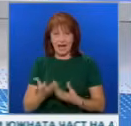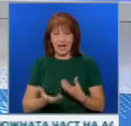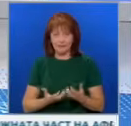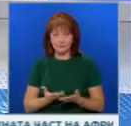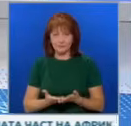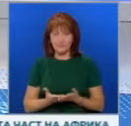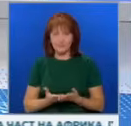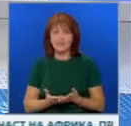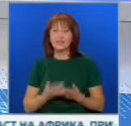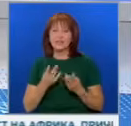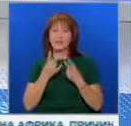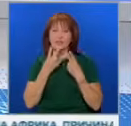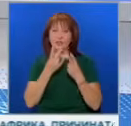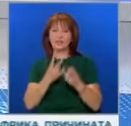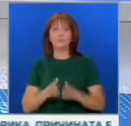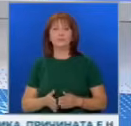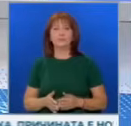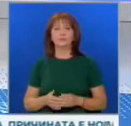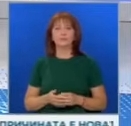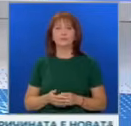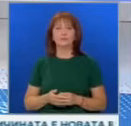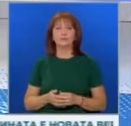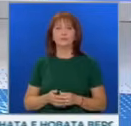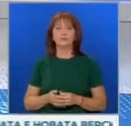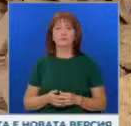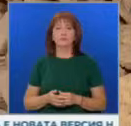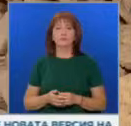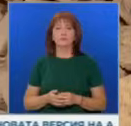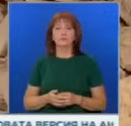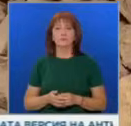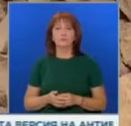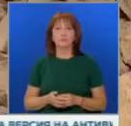пред хората. Репортаж на Златин Бояджиев и Антон Марчев.